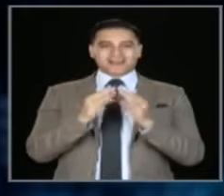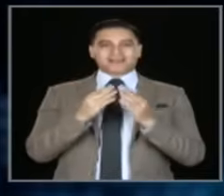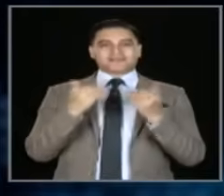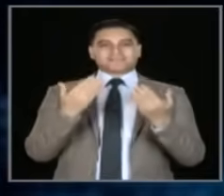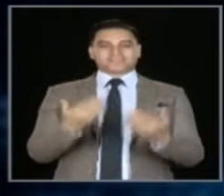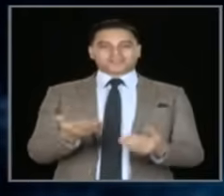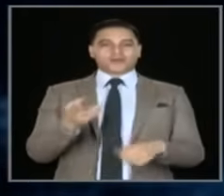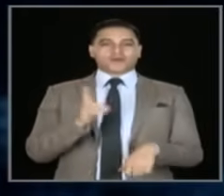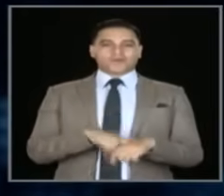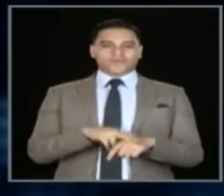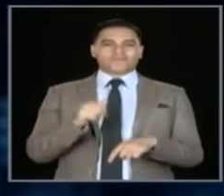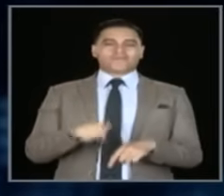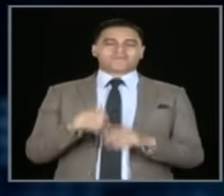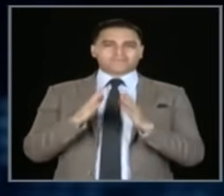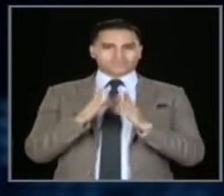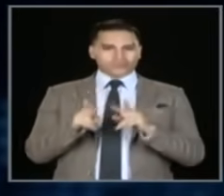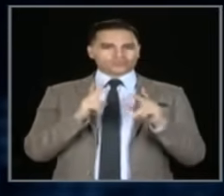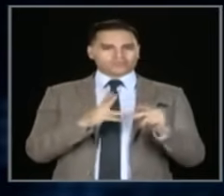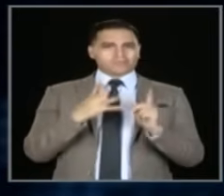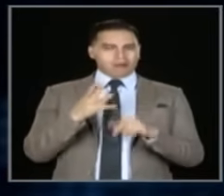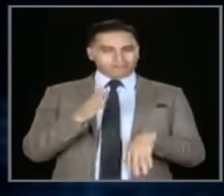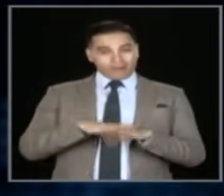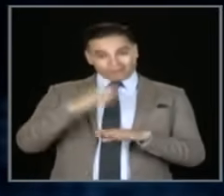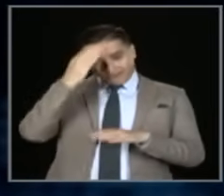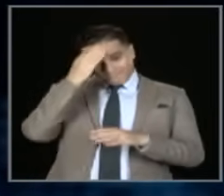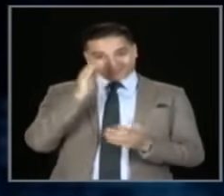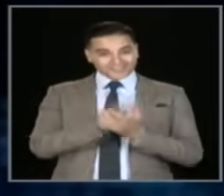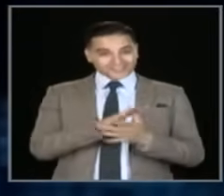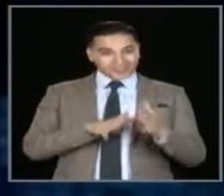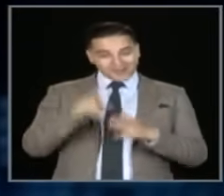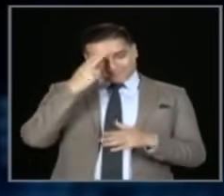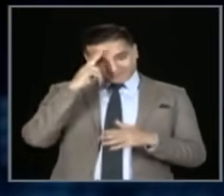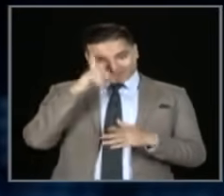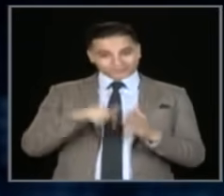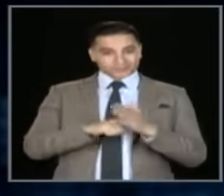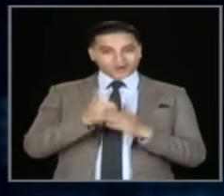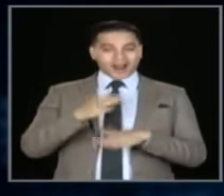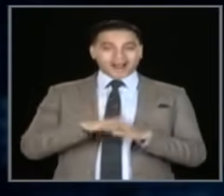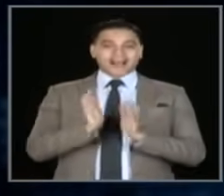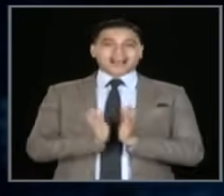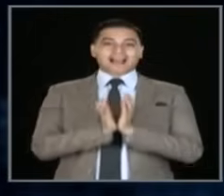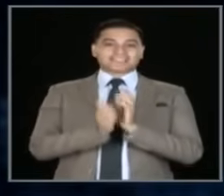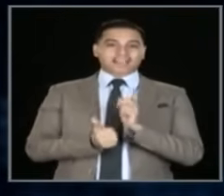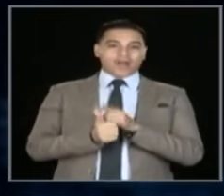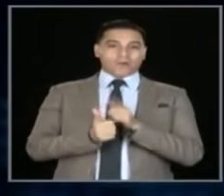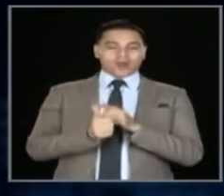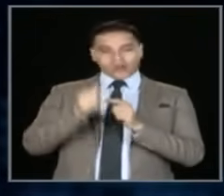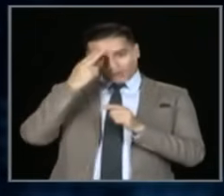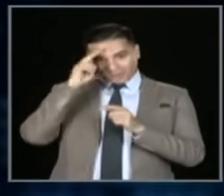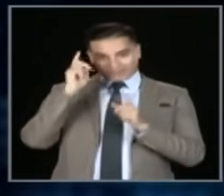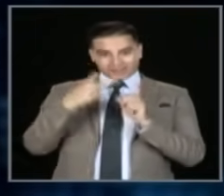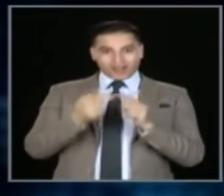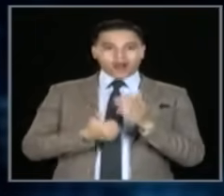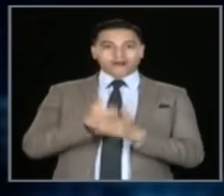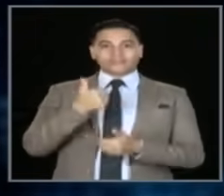اهل مصر. في الموسم الرابع من العباقره اصحاب، مين يا ترى اللي هيفوز بكأس البطولة؟ ومين اللي هيحصل